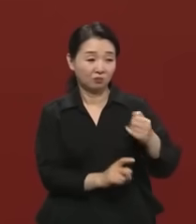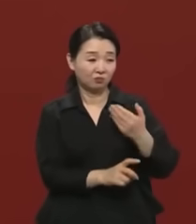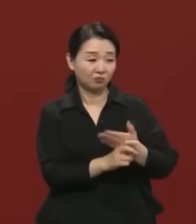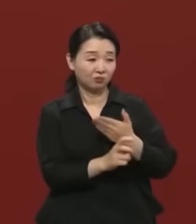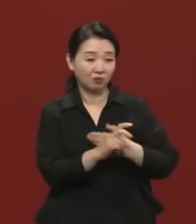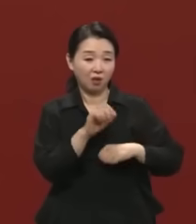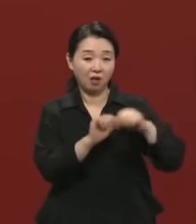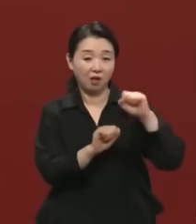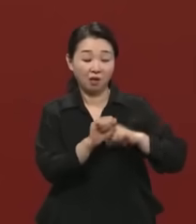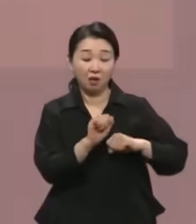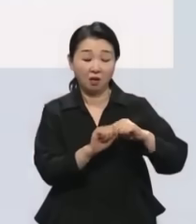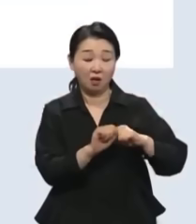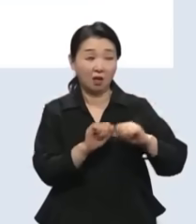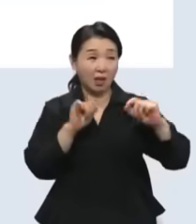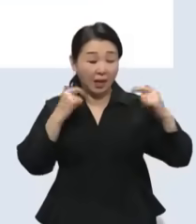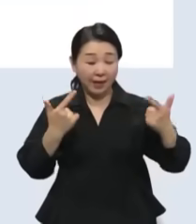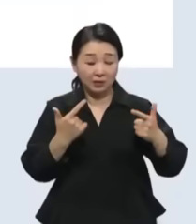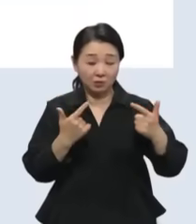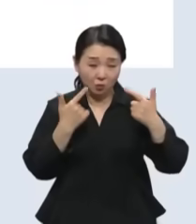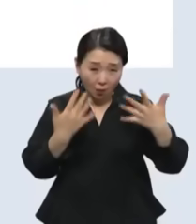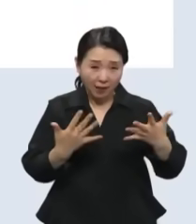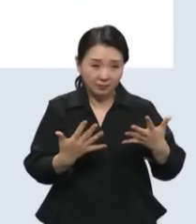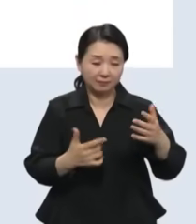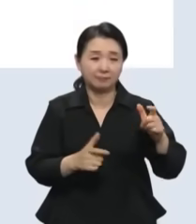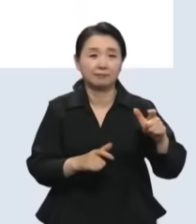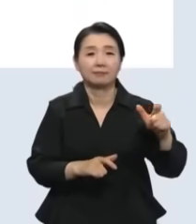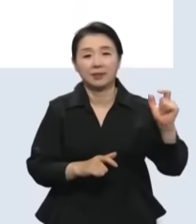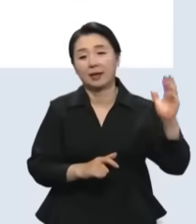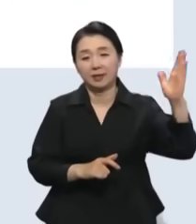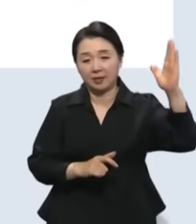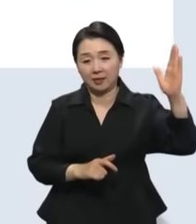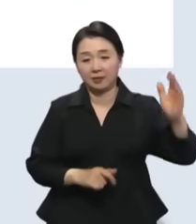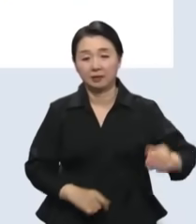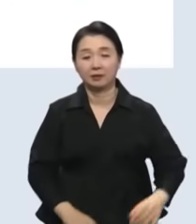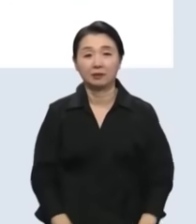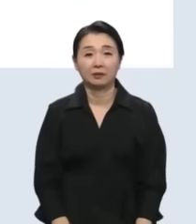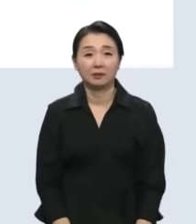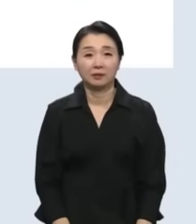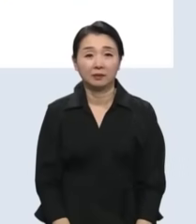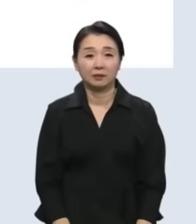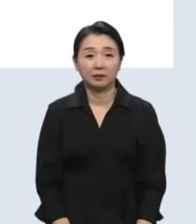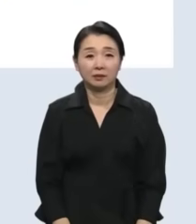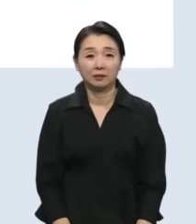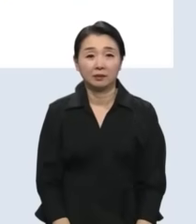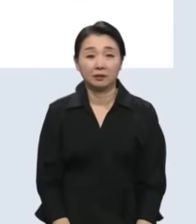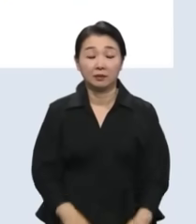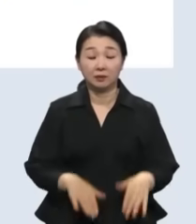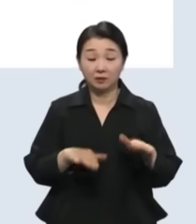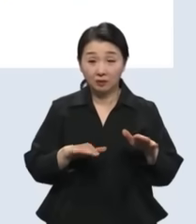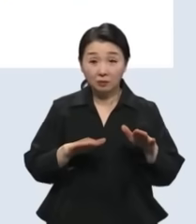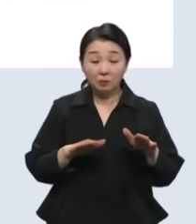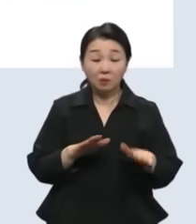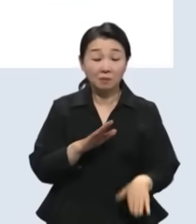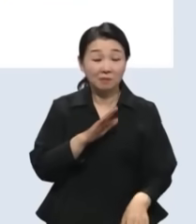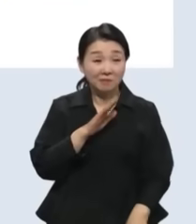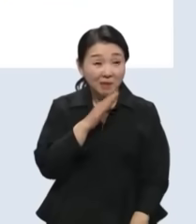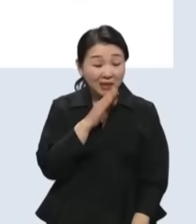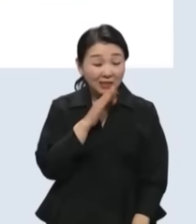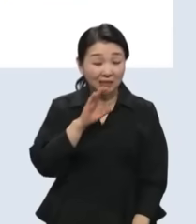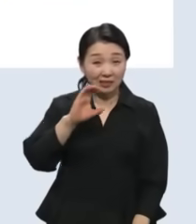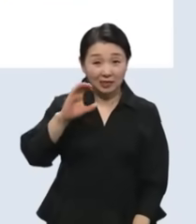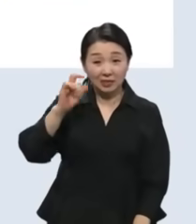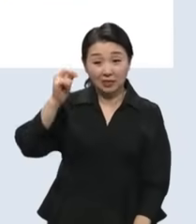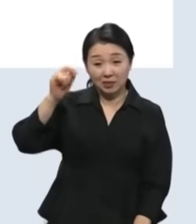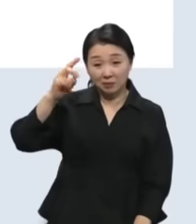한게 절대 아니다 이렇게 강하게 계속 주장을 했단 말이에요 그래서이 부분은 뭐 저희가 여기서 뭐 당시 뭐 CCTV 있는